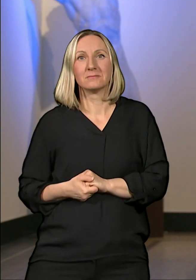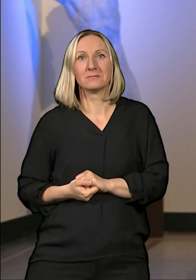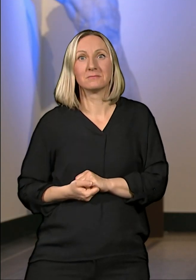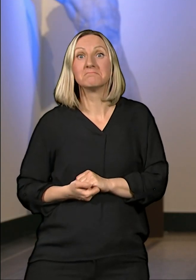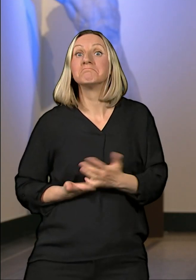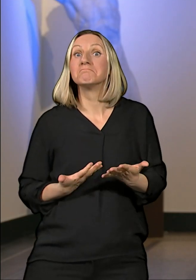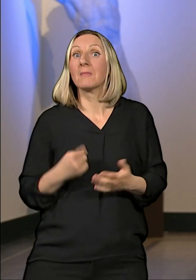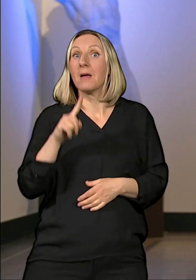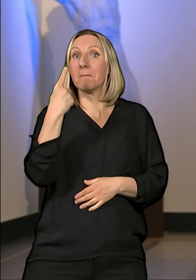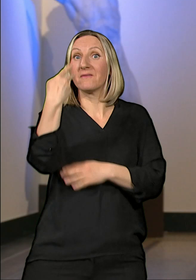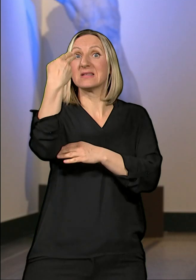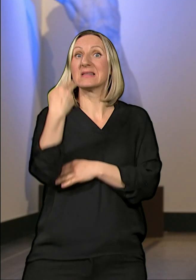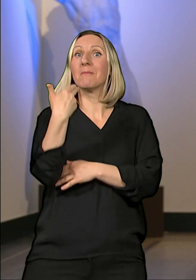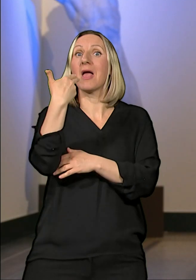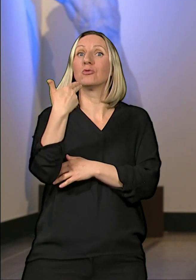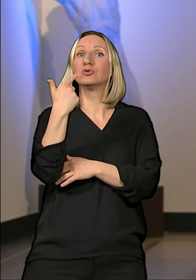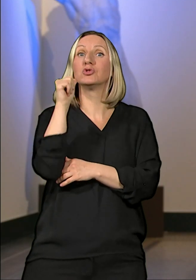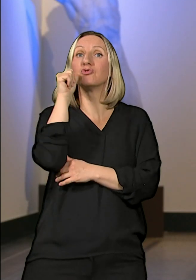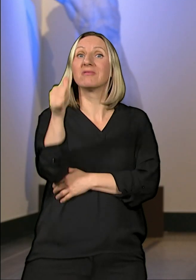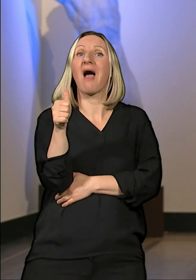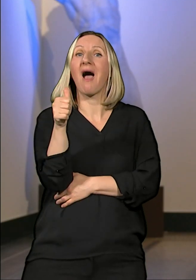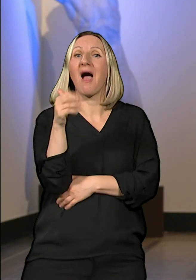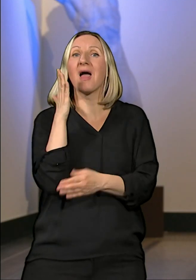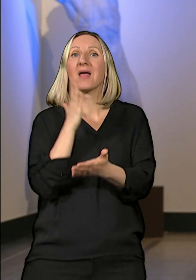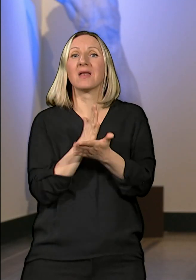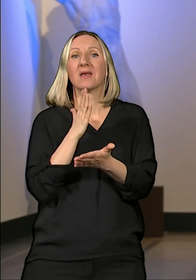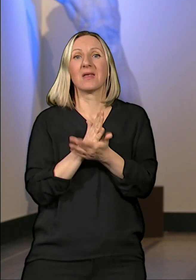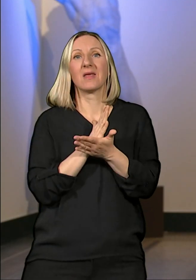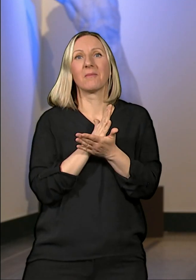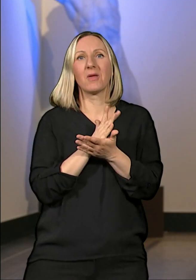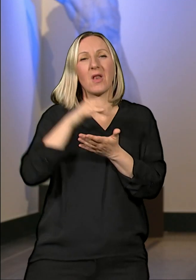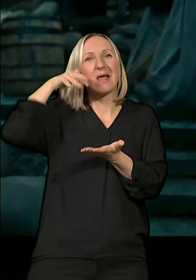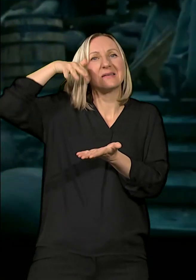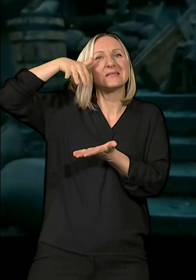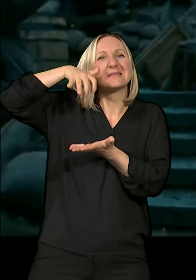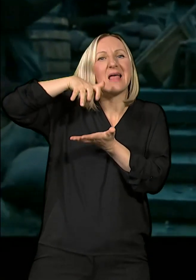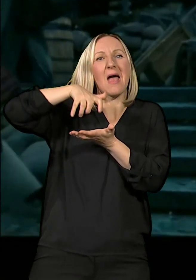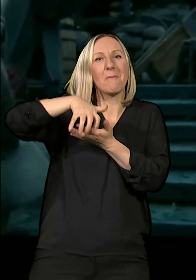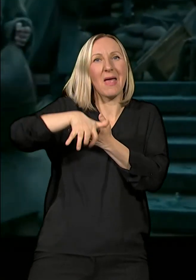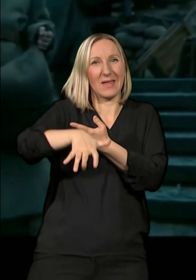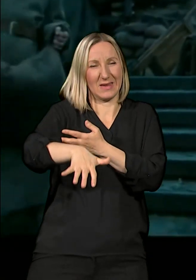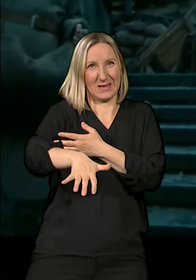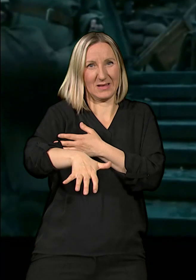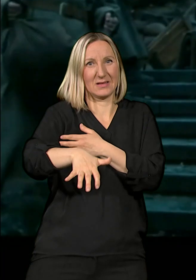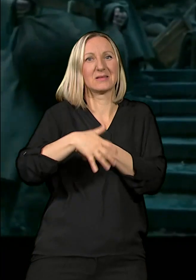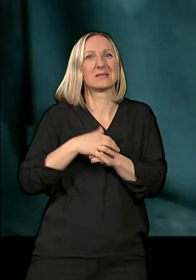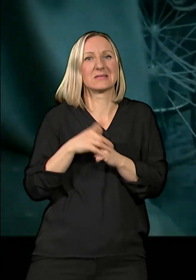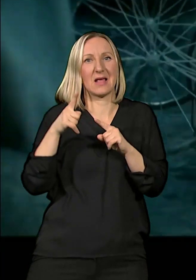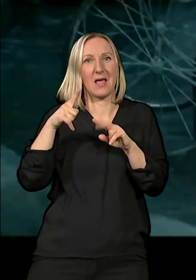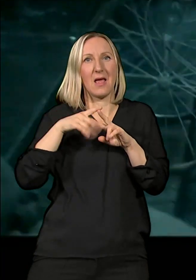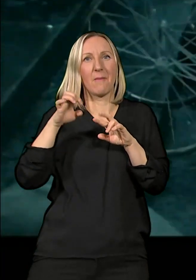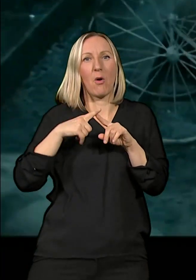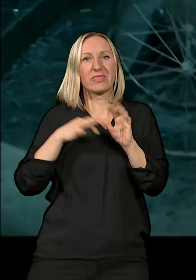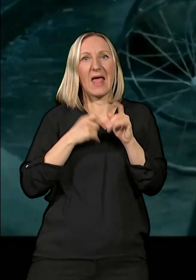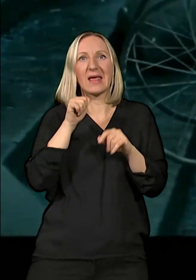I prvi snimajući dan mi je bio na onoj Potemkinskim stepenicama gde je Eisenstein snimao Klopnjaču Potemkin, gde smo imali